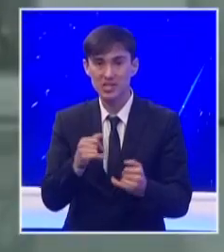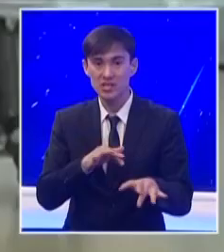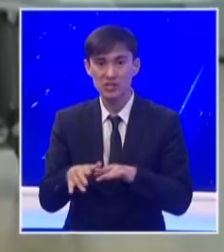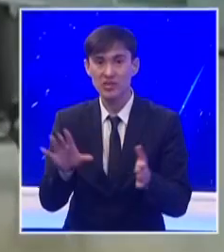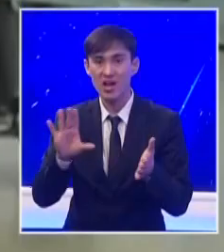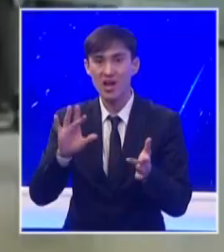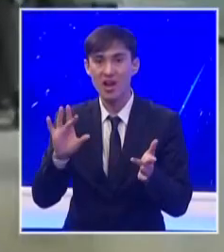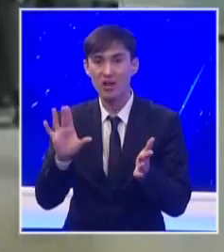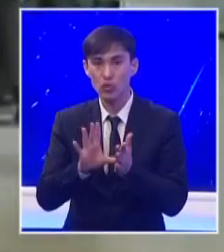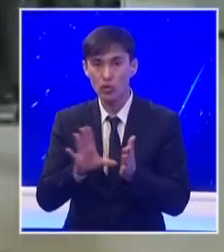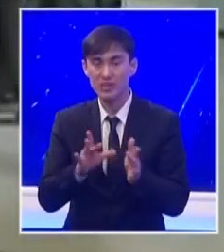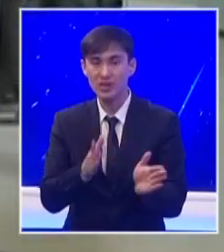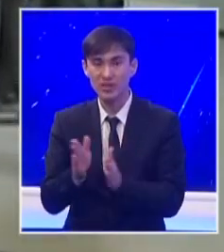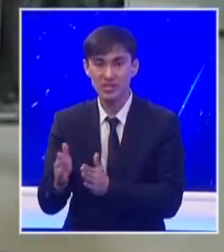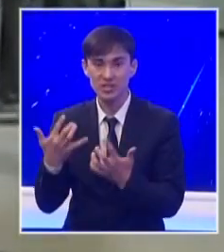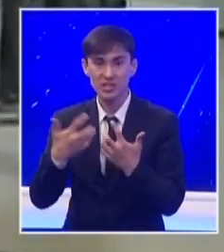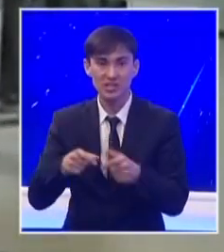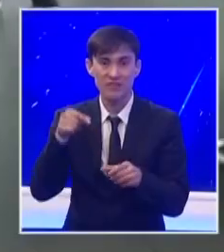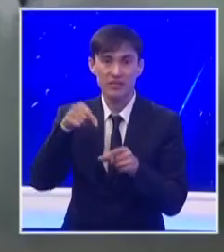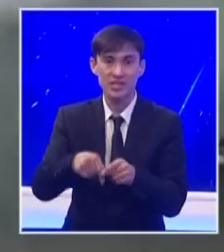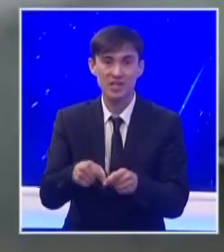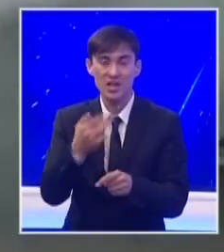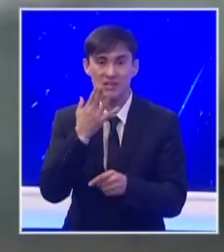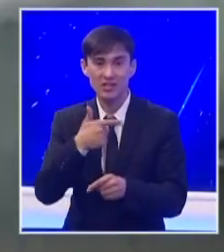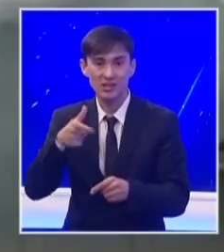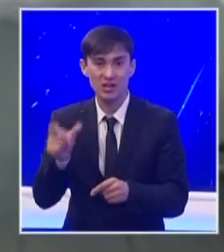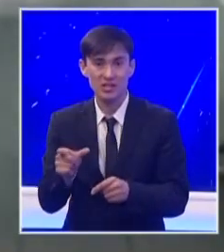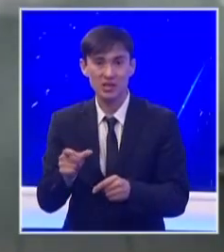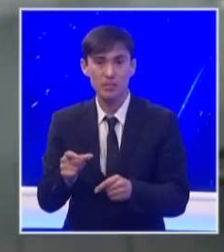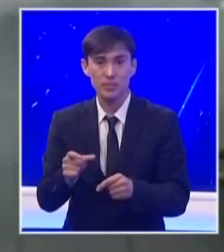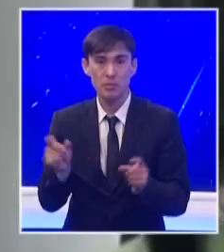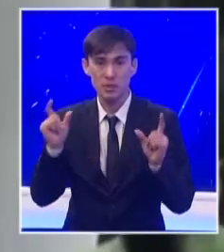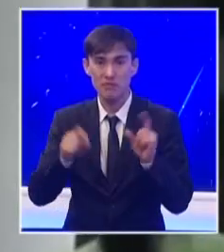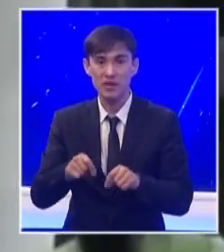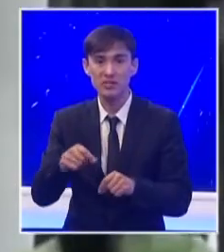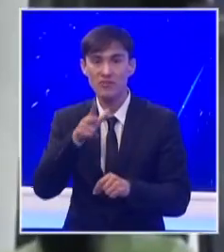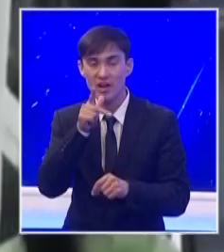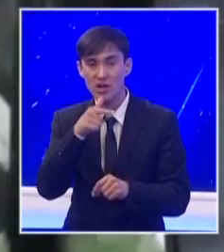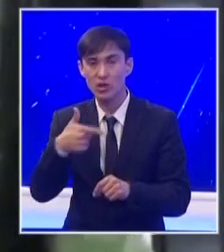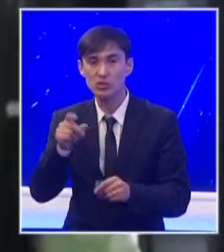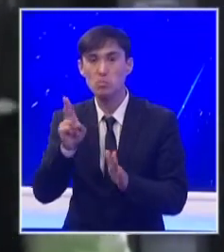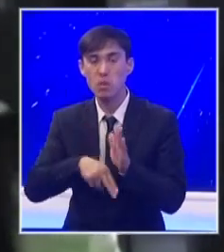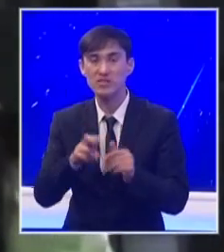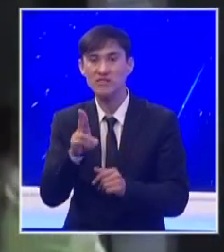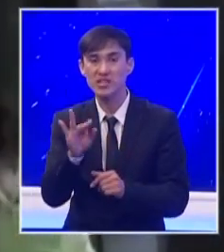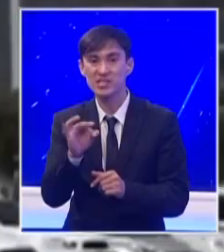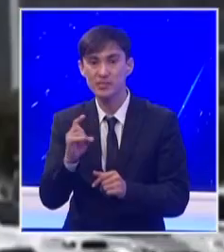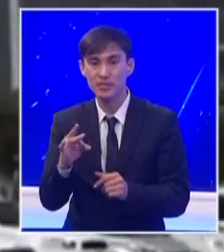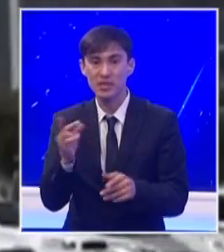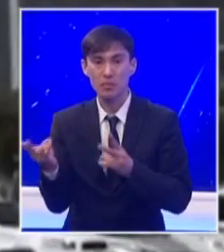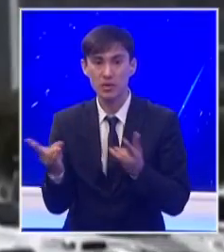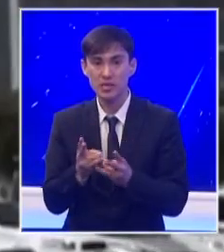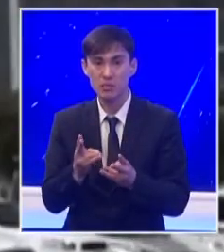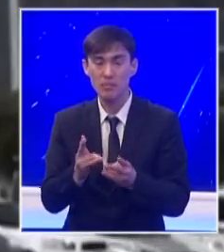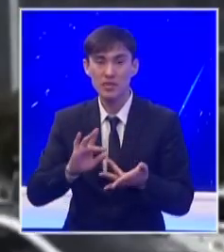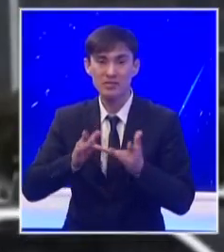действует электронная система авторизации въезда иностранных граждан, прибывающим в Корею гражданам по безвизовому режиму. Необходимо